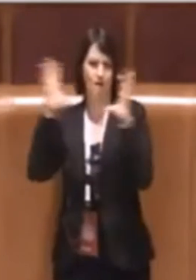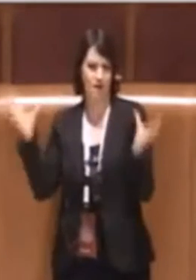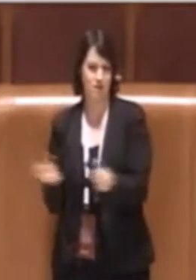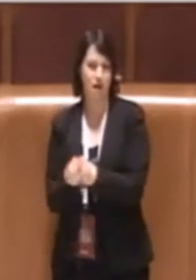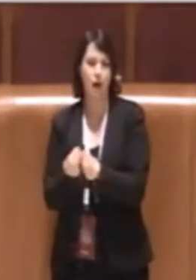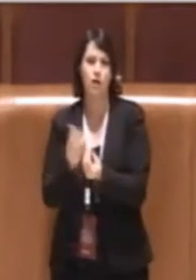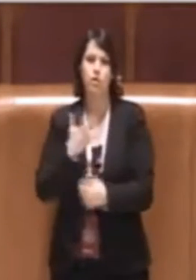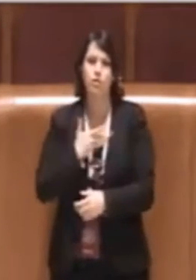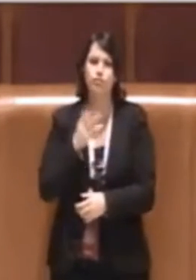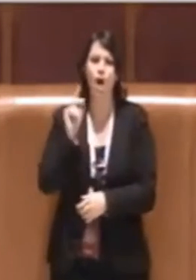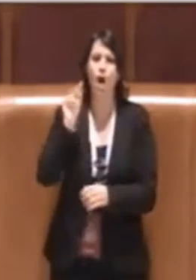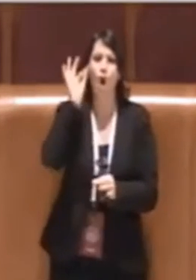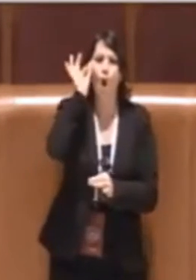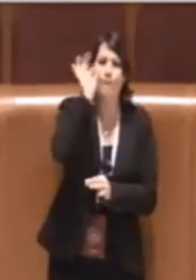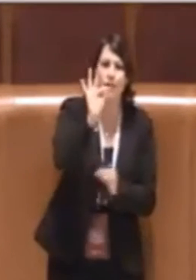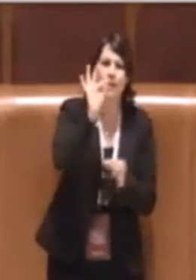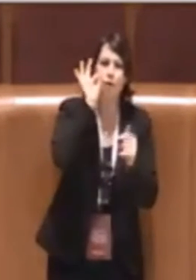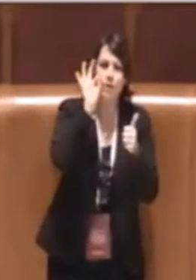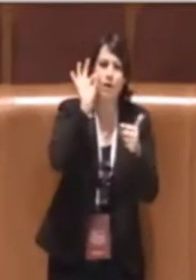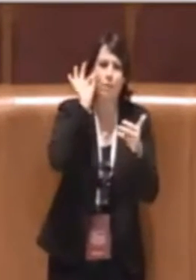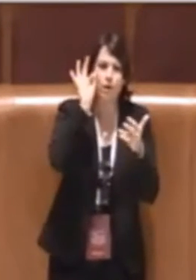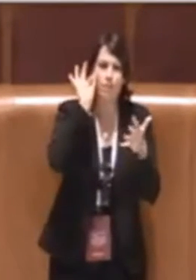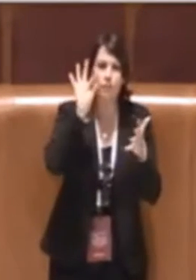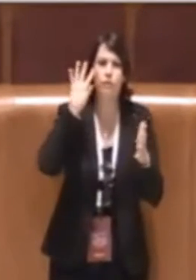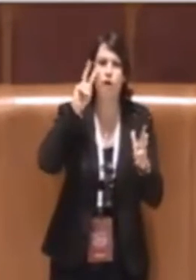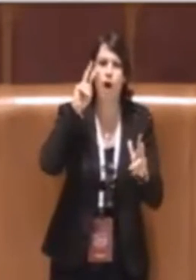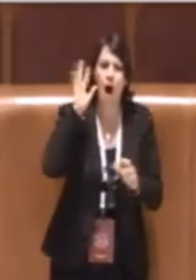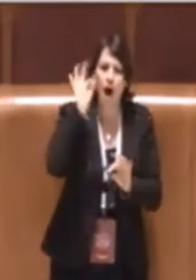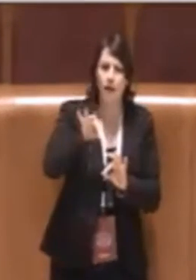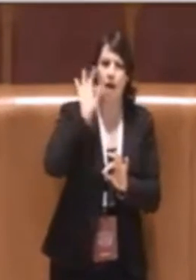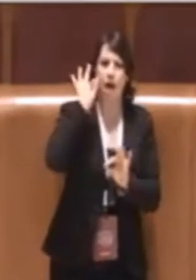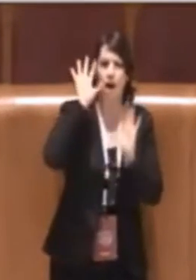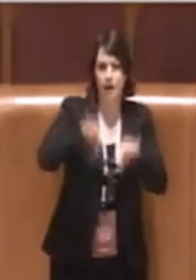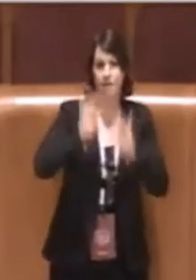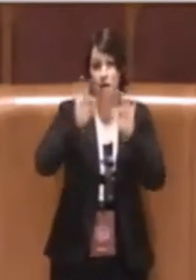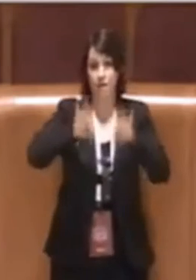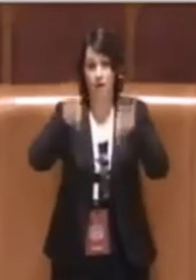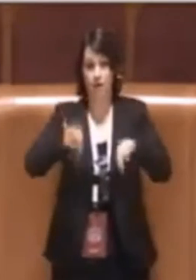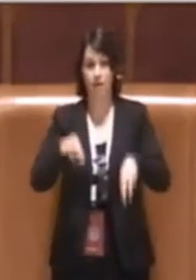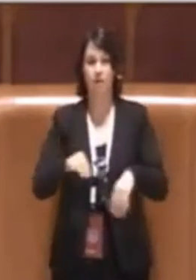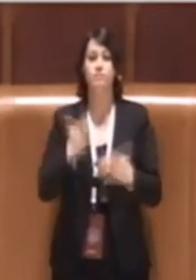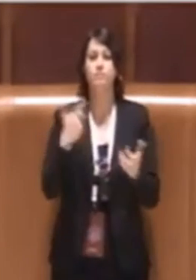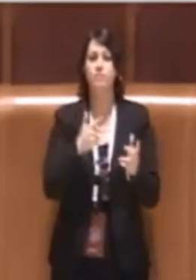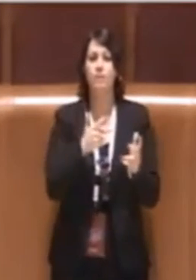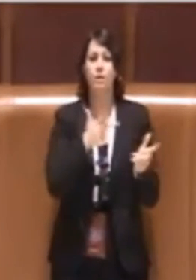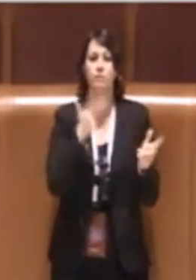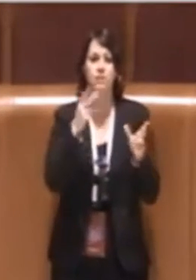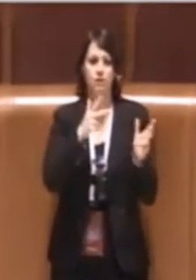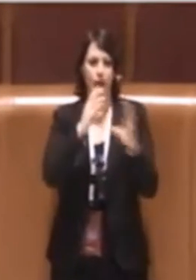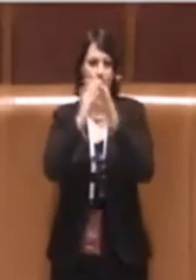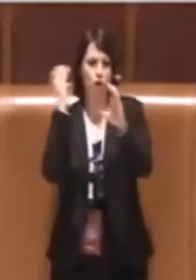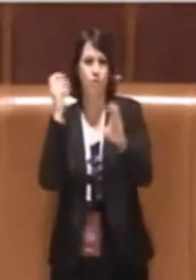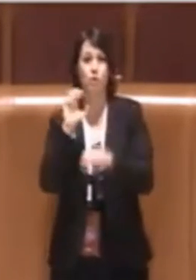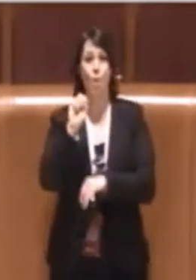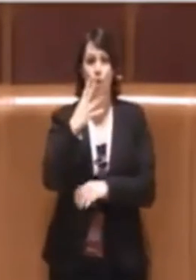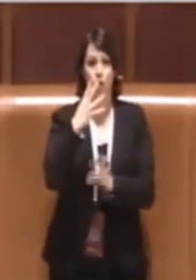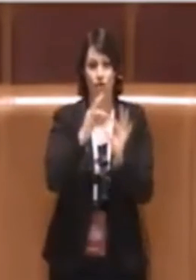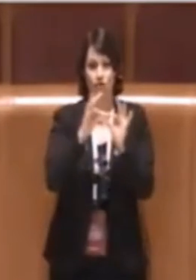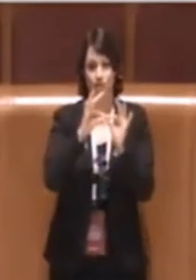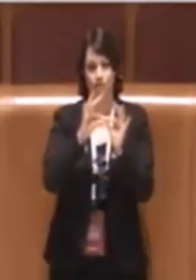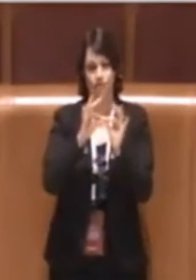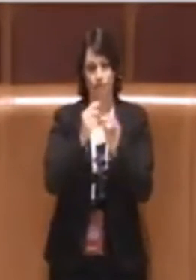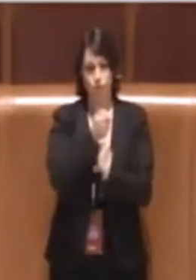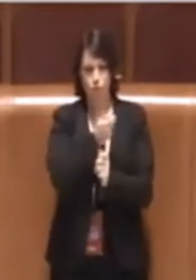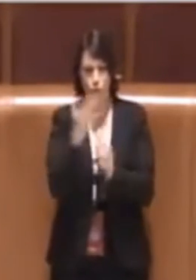come il miglioramento di 21 linee di superficie che adesso sono interamente accessibili. Lo abbiamo fatto investendo